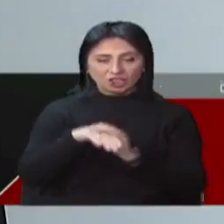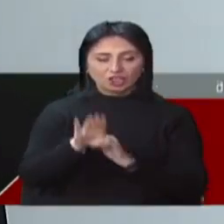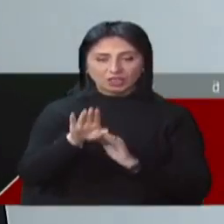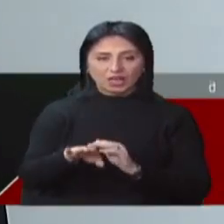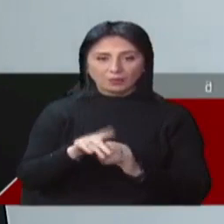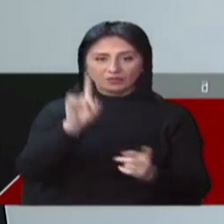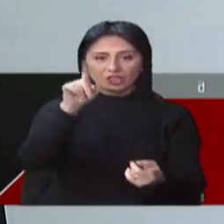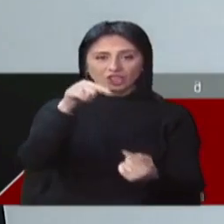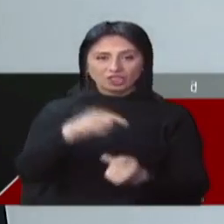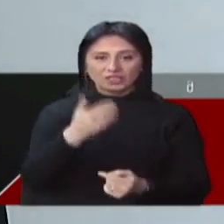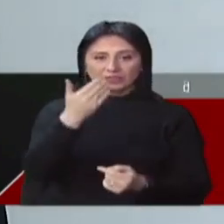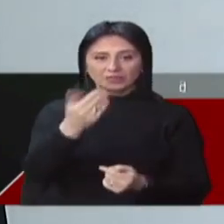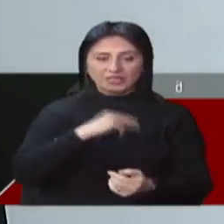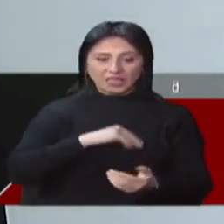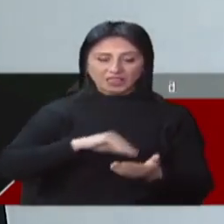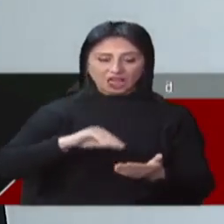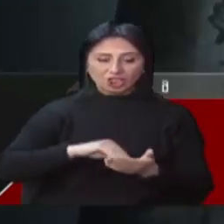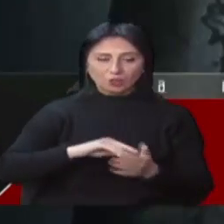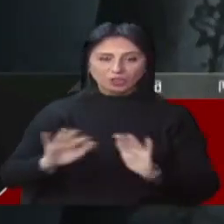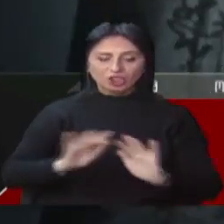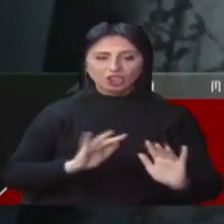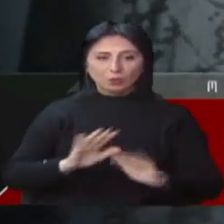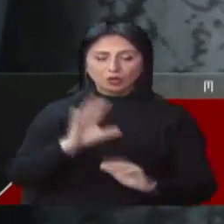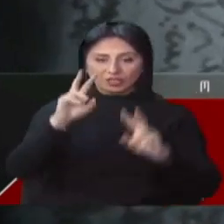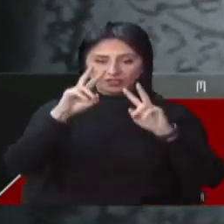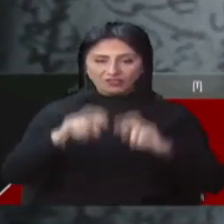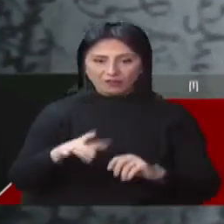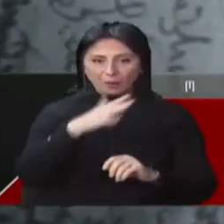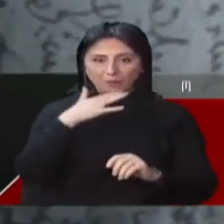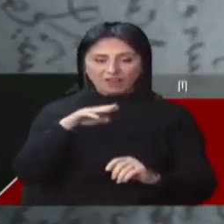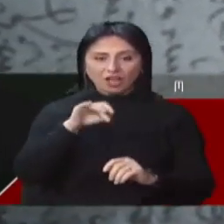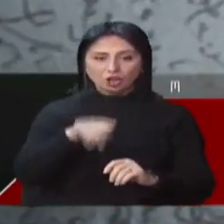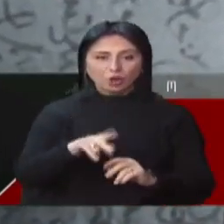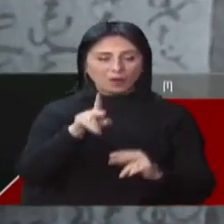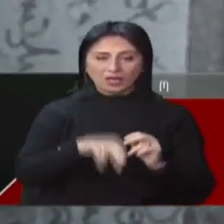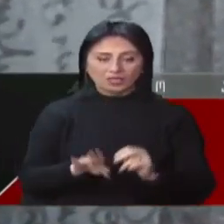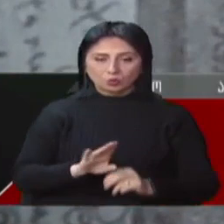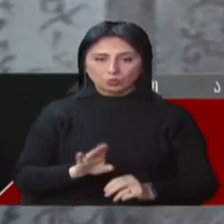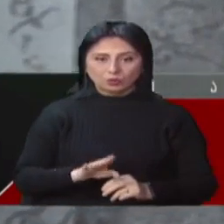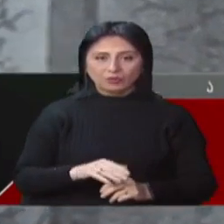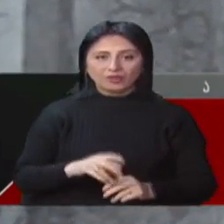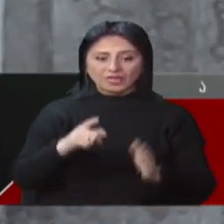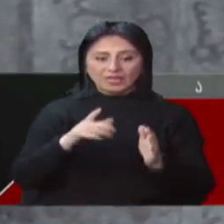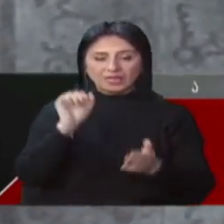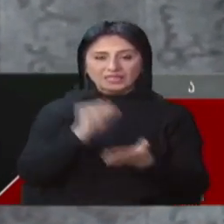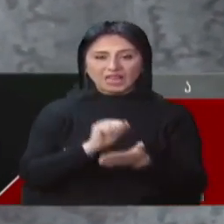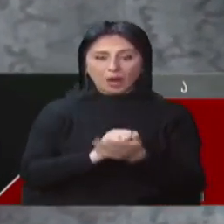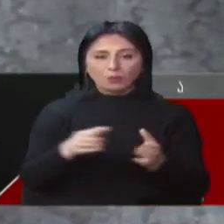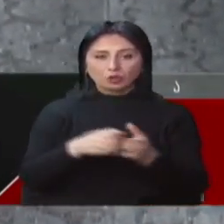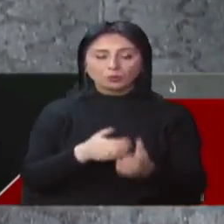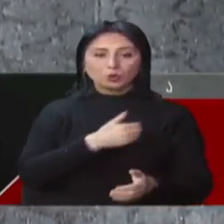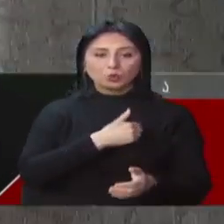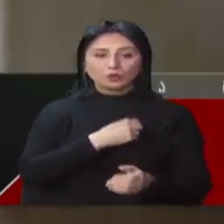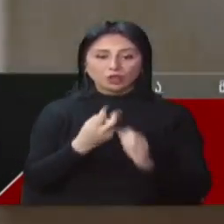ინახება. შესაბამისად, მისი ნაშრომებისა და შემოქმედების კვლევა ამ მრავალტომეულით არ დასრულებულა. საგამომცემლო ჯგუფის